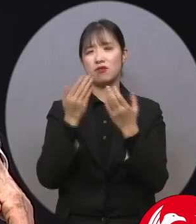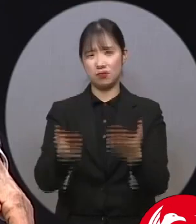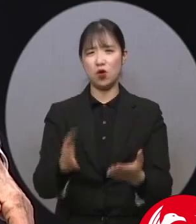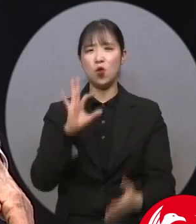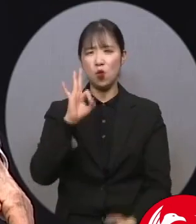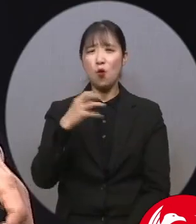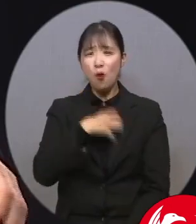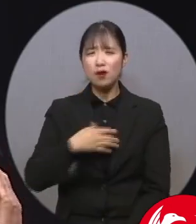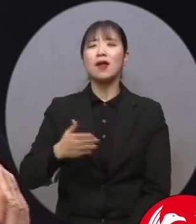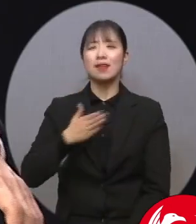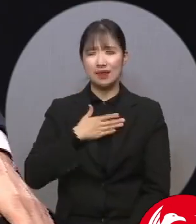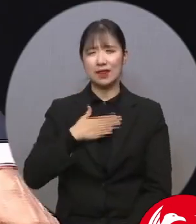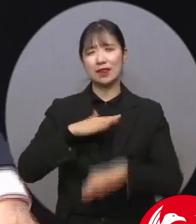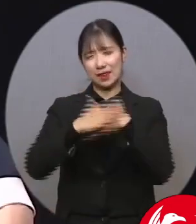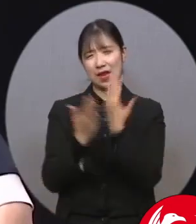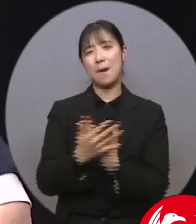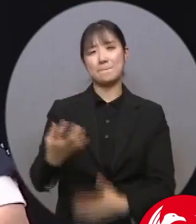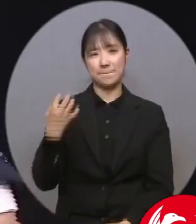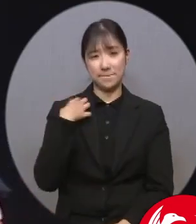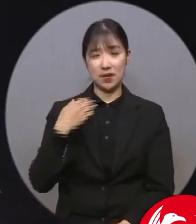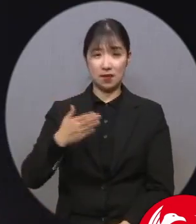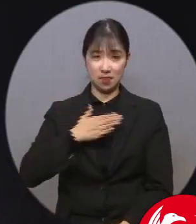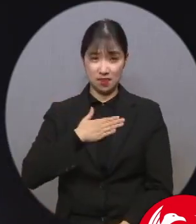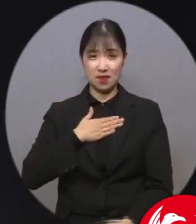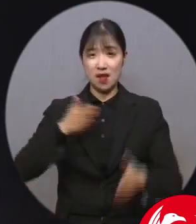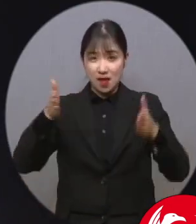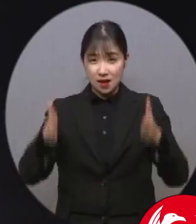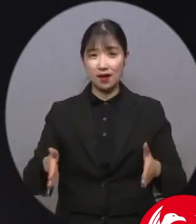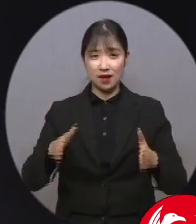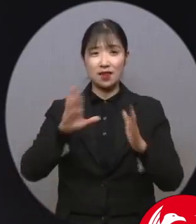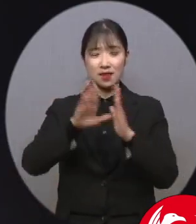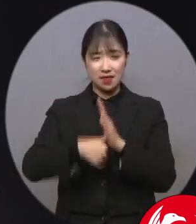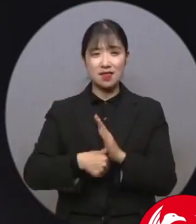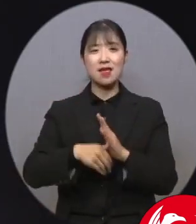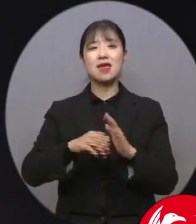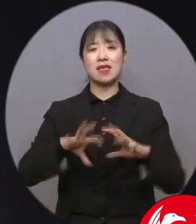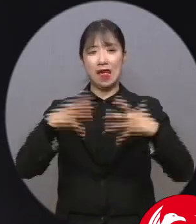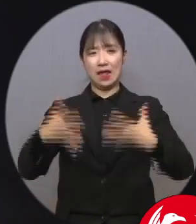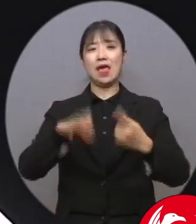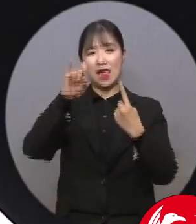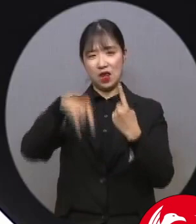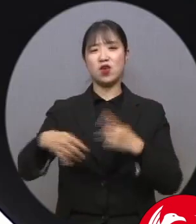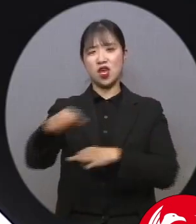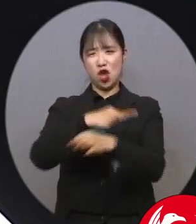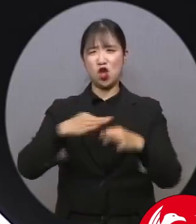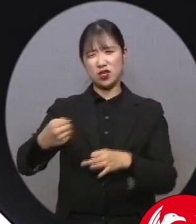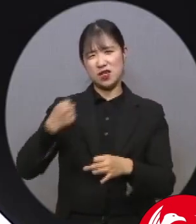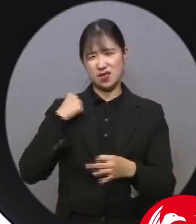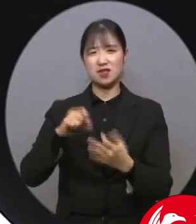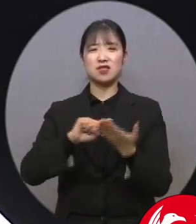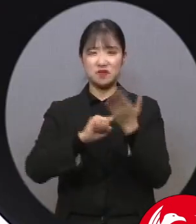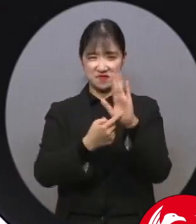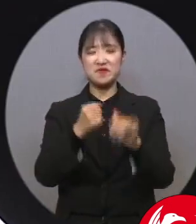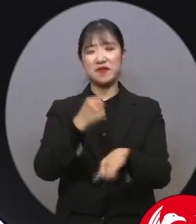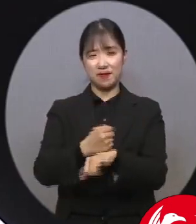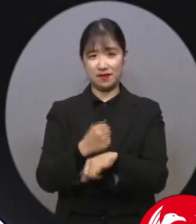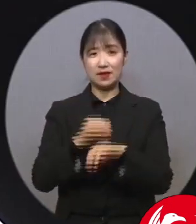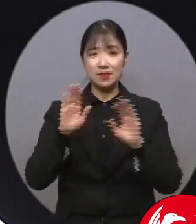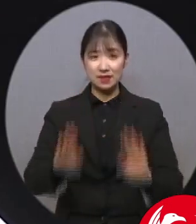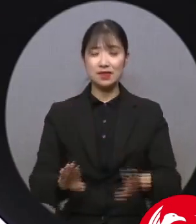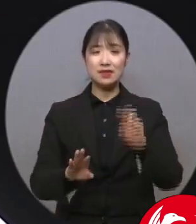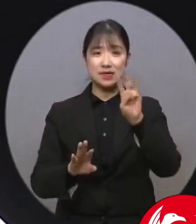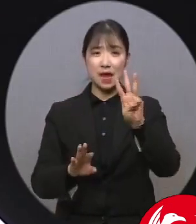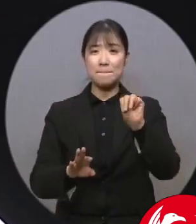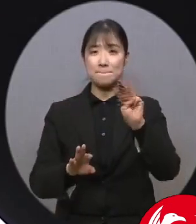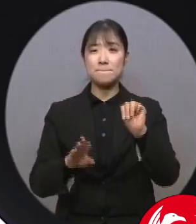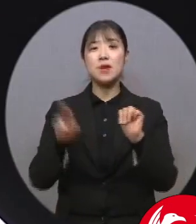내가 다 해가지고 정확하게 내 임기 동안에 세계 1위 경제 대국을 만들어 주겠다. 지금 우리가 3만 불이잖아요. 네. 내가 10만